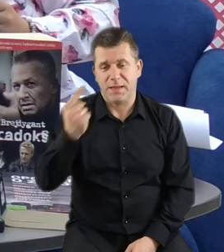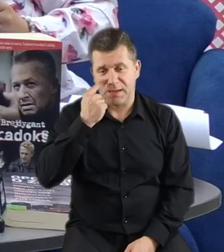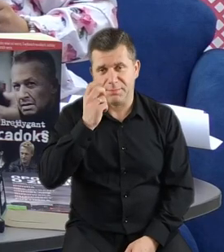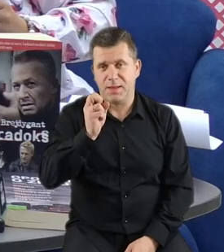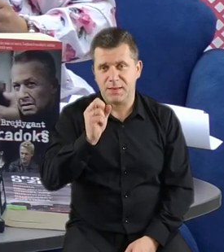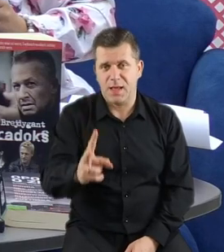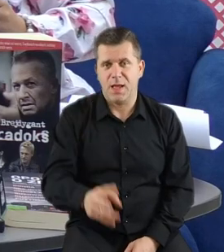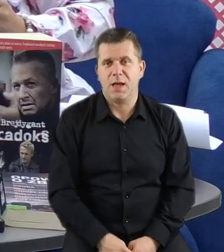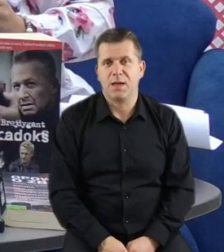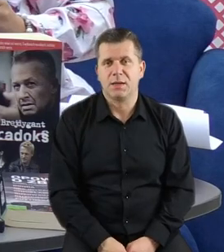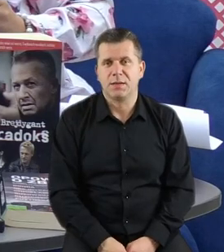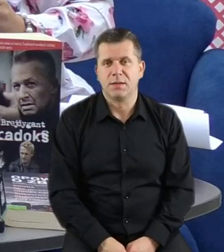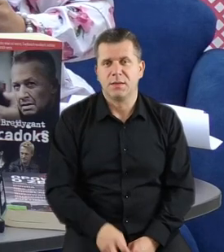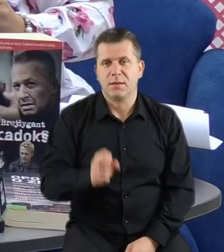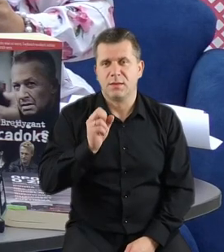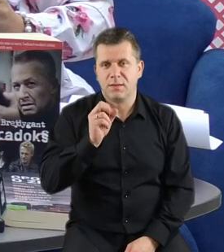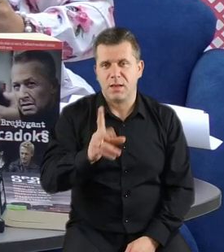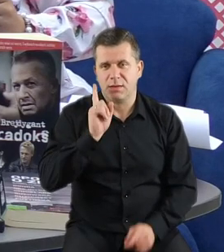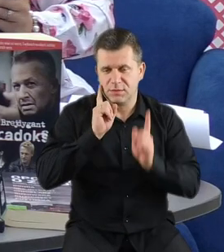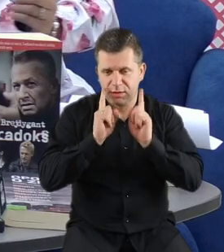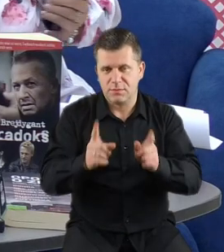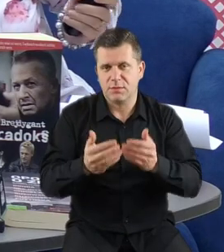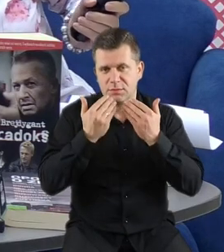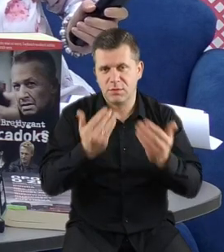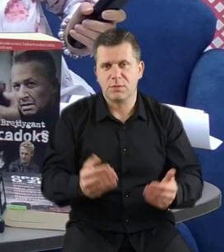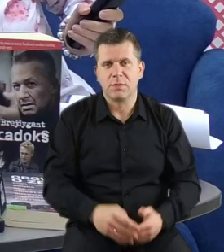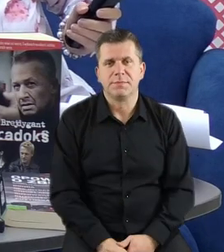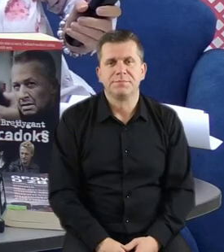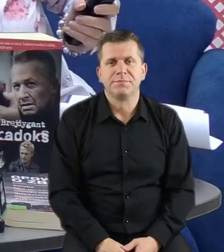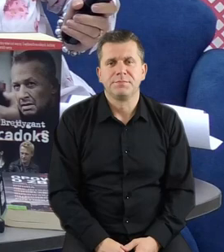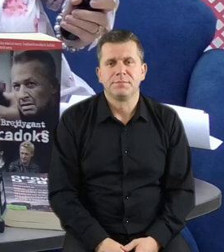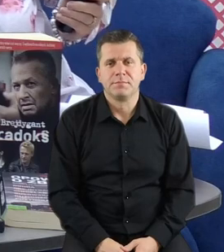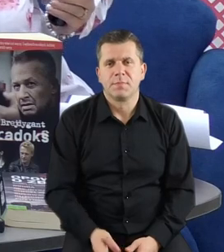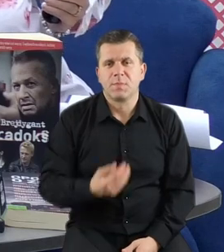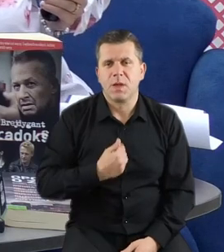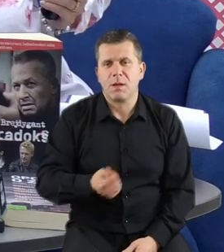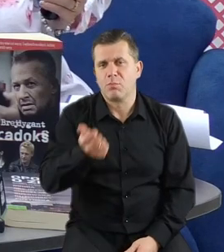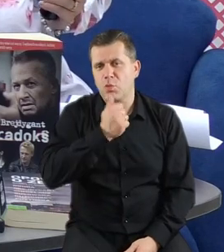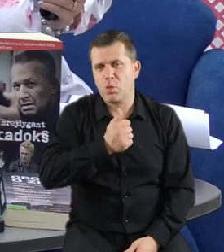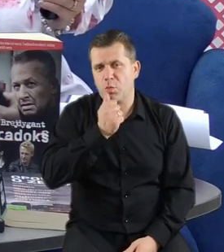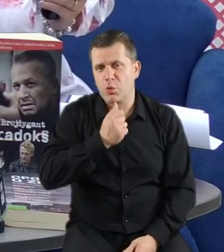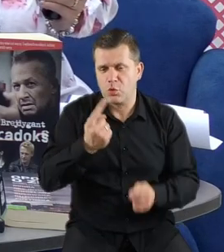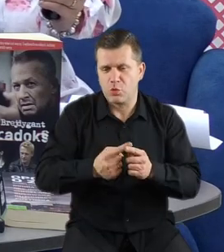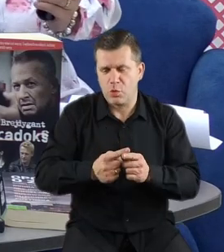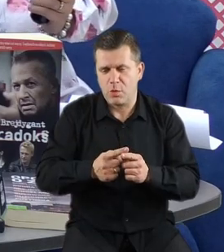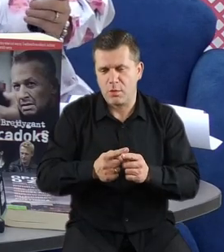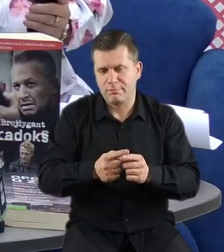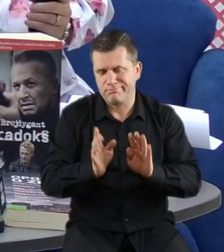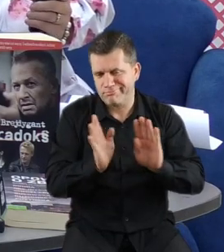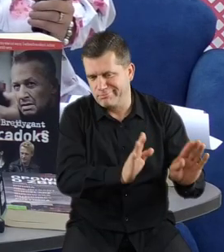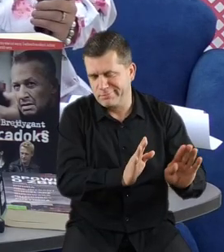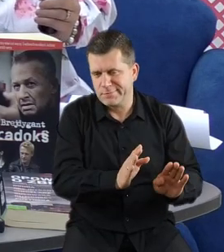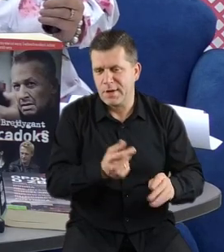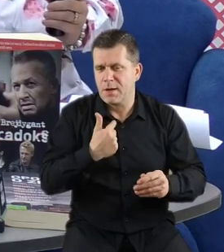No, chyba tak, no kurczę. No, rzeczywiście. Dziękuję bardzo. Próbuję uciekać trochę od